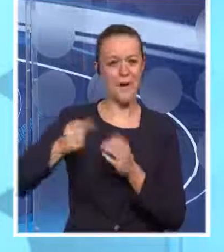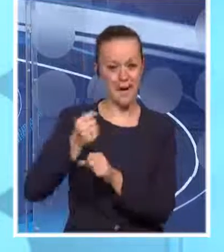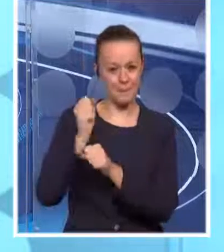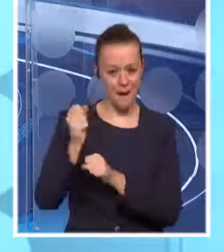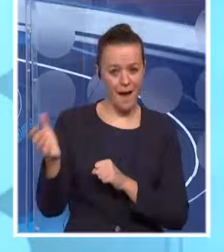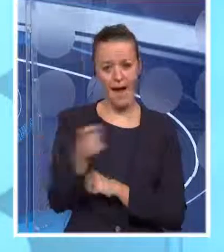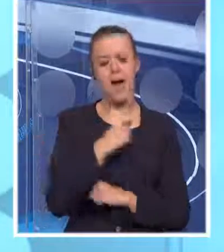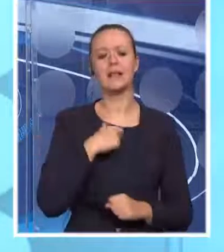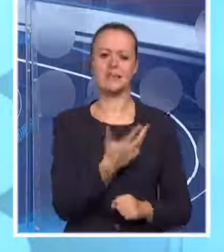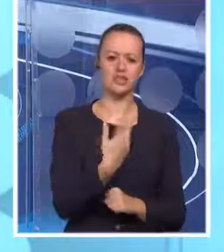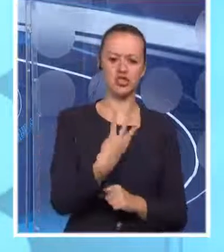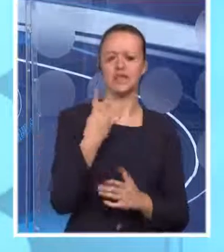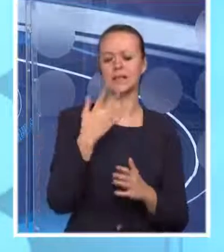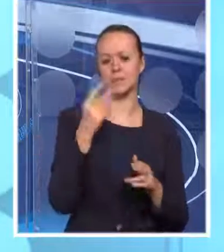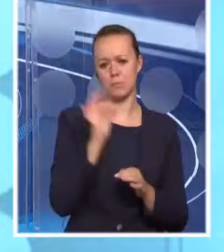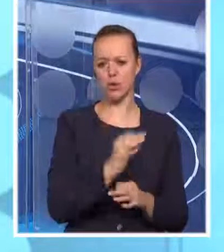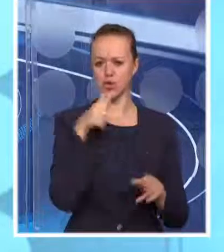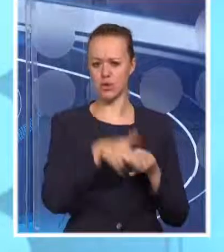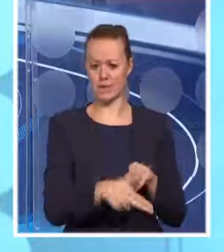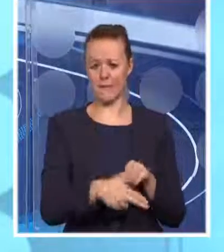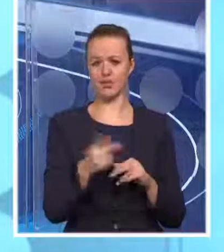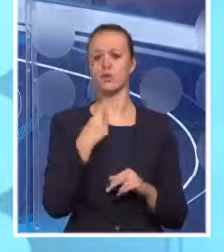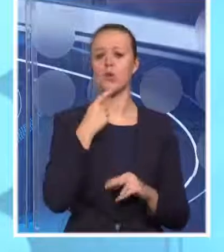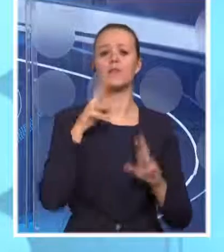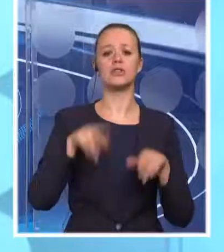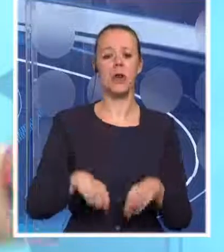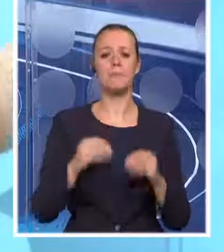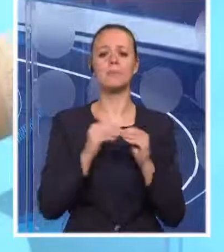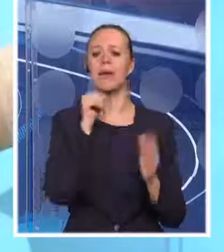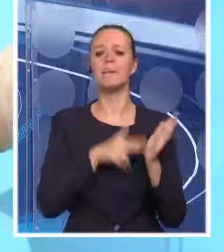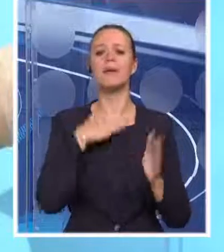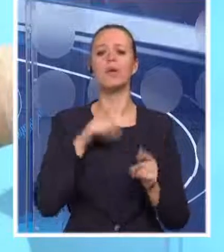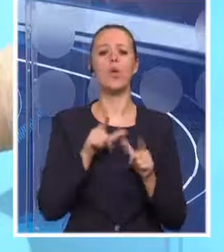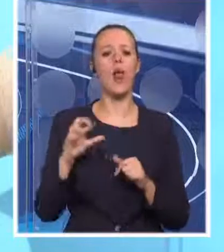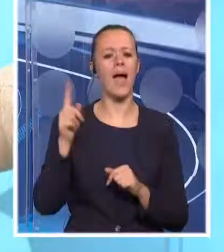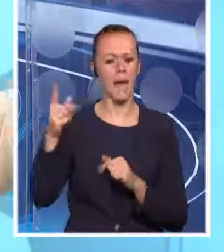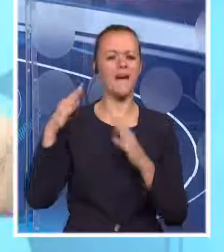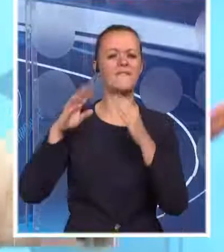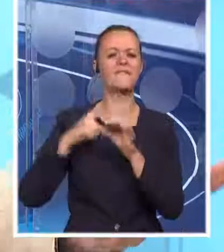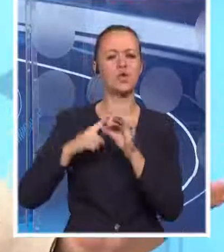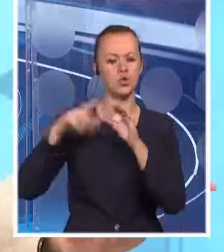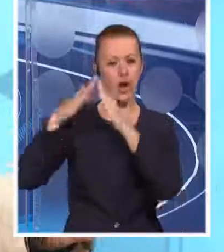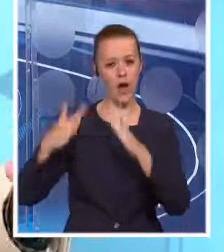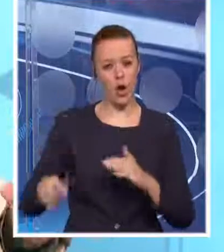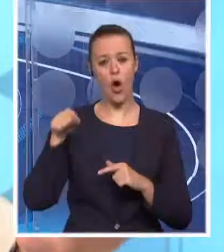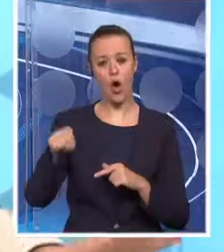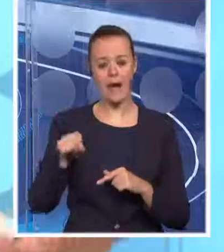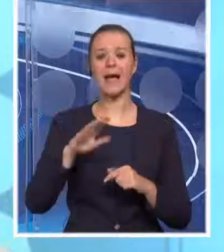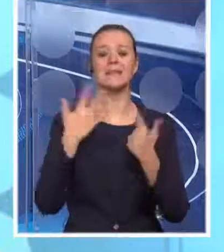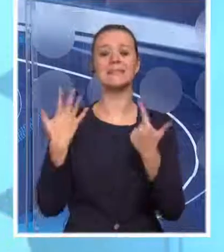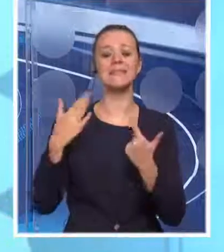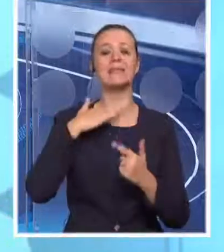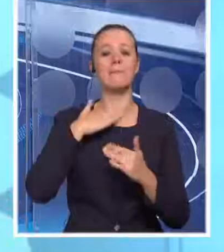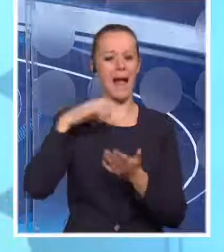30-40% odrađena. Ako vam kažem da u Binguli, to je jedno selo na obroncima Fruške gore, na njivi 7. klase imamo